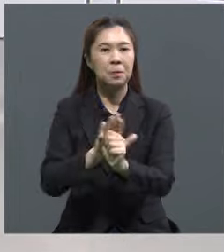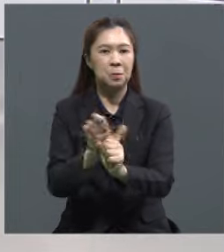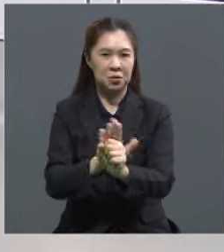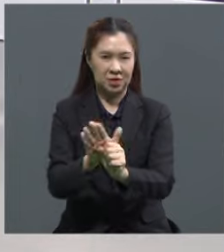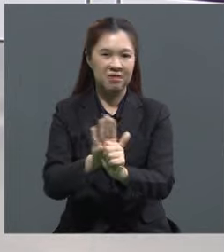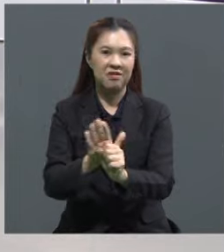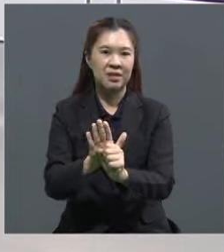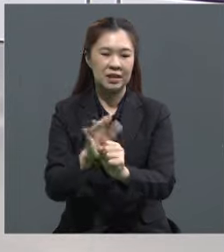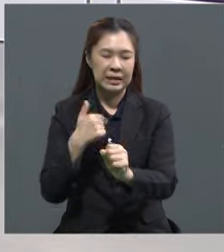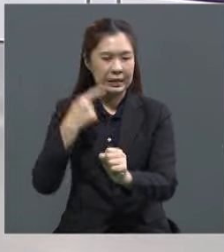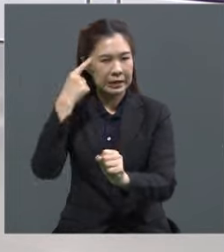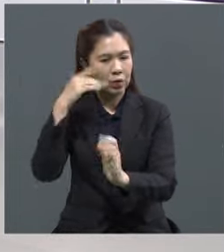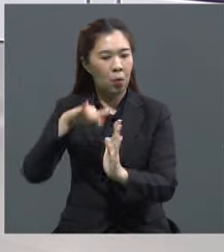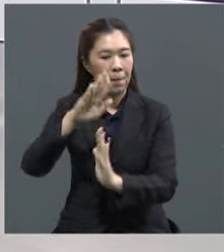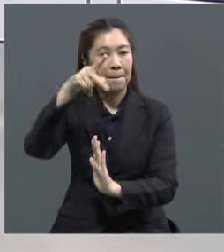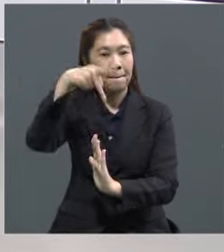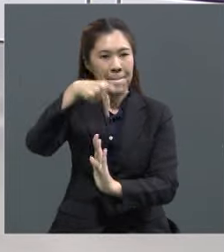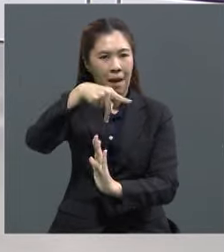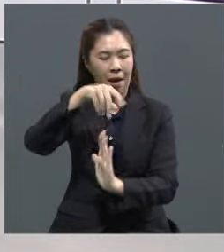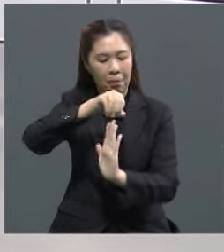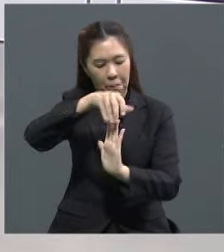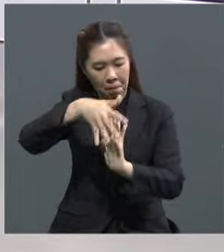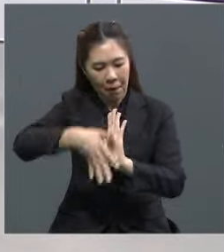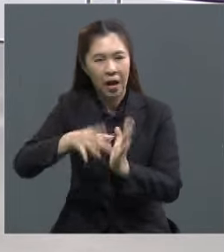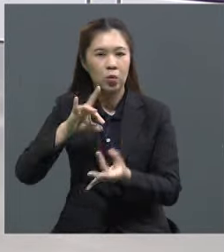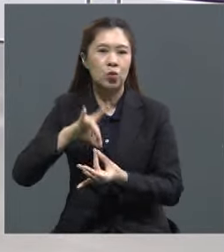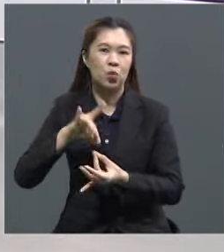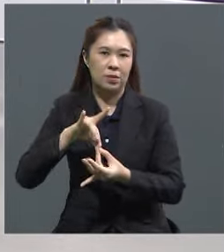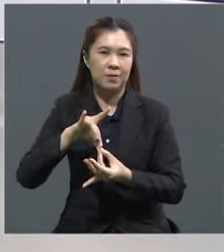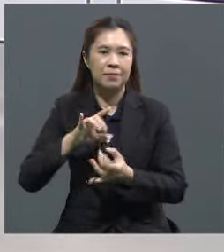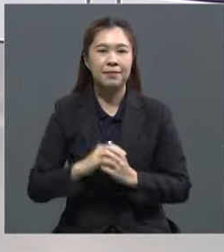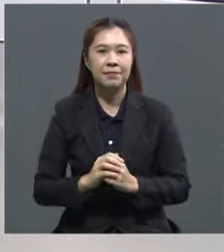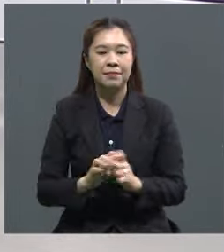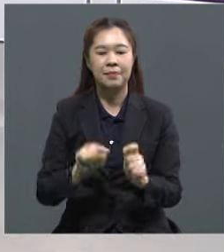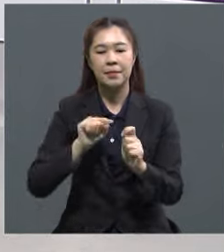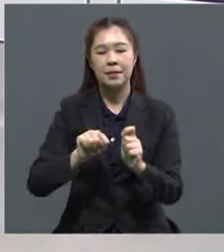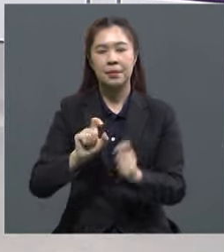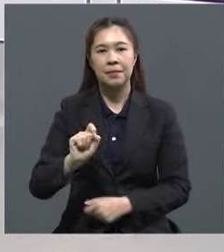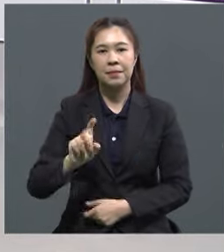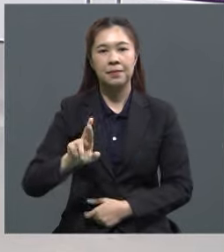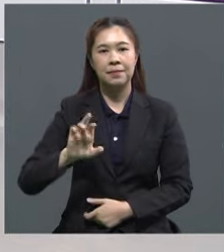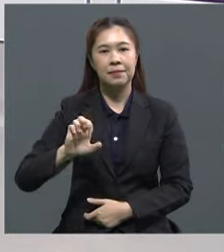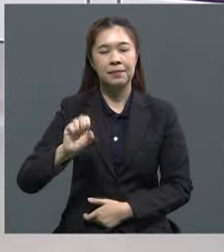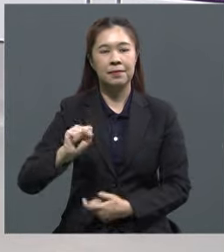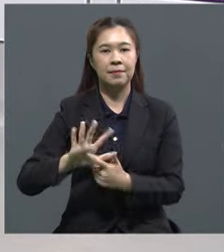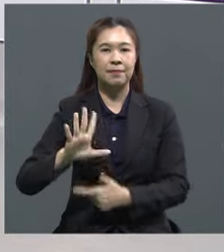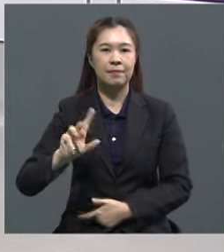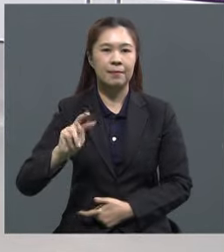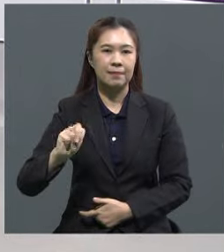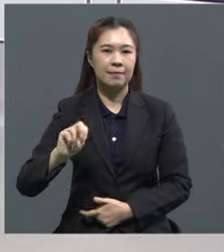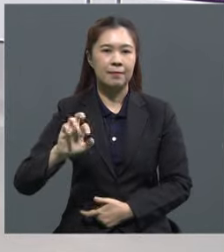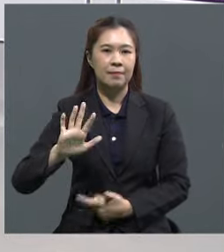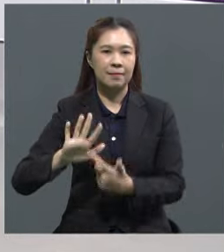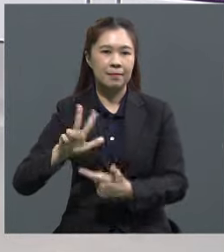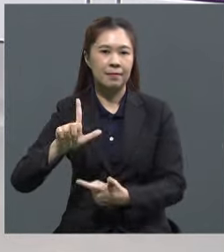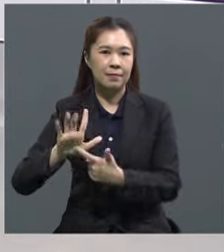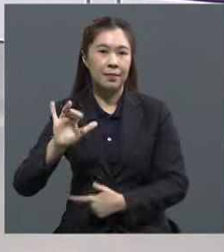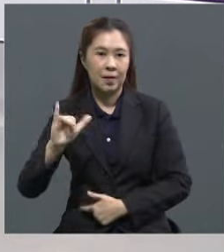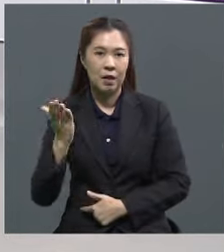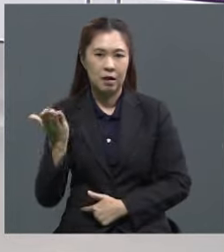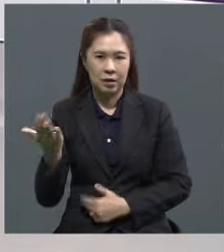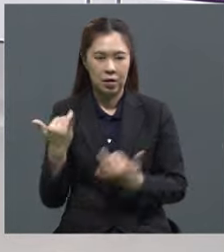มวลน้ำจากจังหวัดแพร่ครับผมก็จะมาที่อ่าอำเภอศรีสัชนาลัยค่ะเดี๋ยวให้ดูกราฟิกกันสักนิดนึงปริมาณ